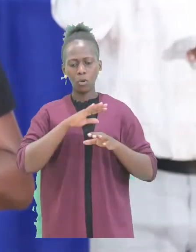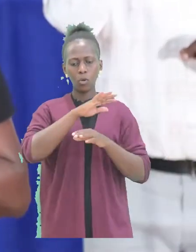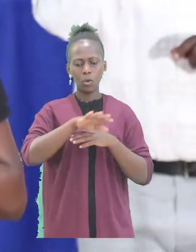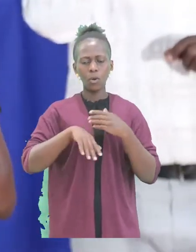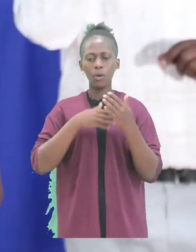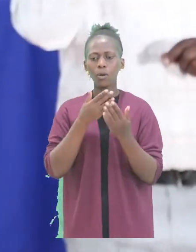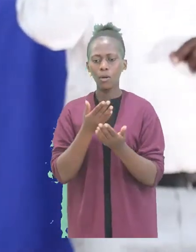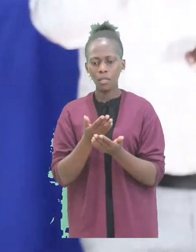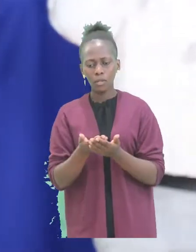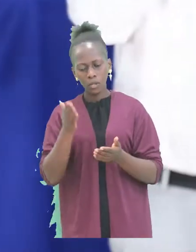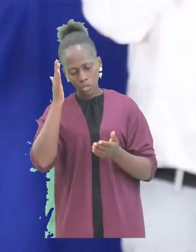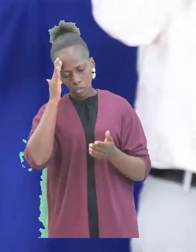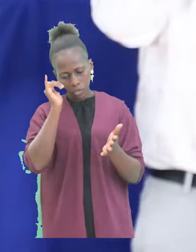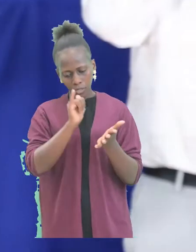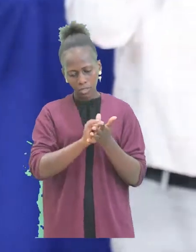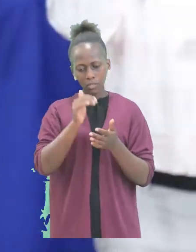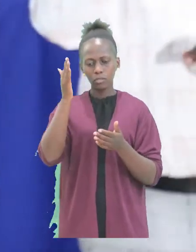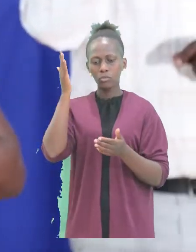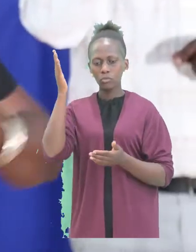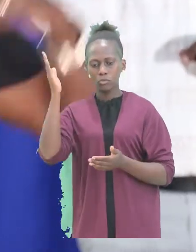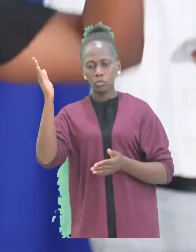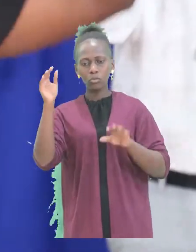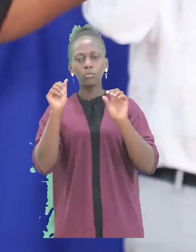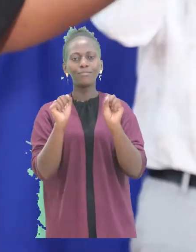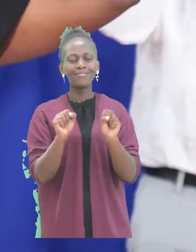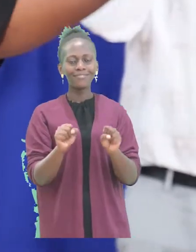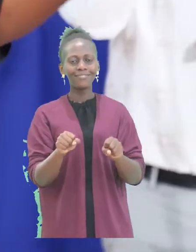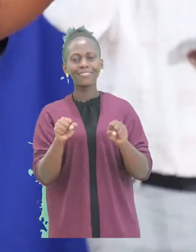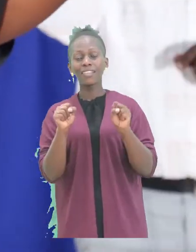naijulikane wewe waweza,